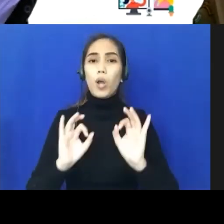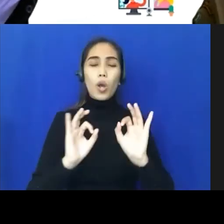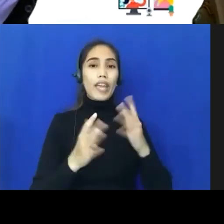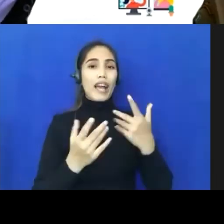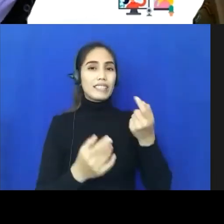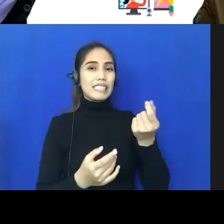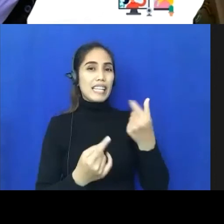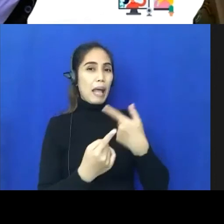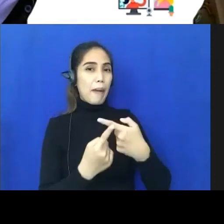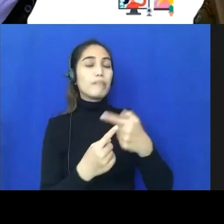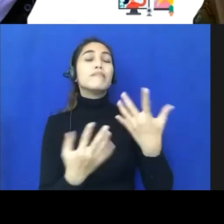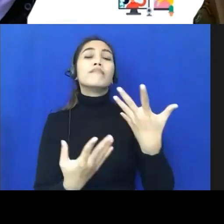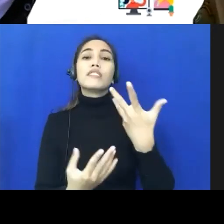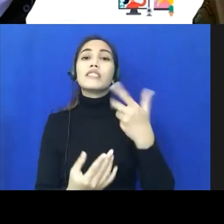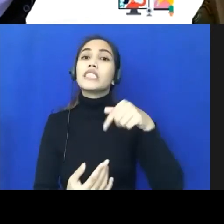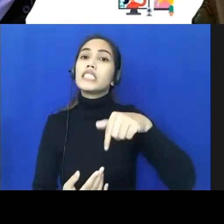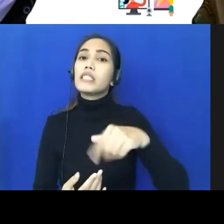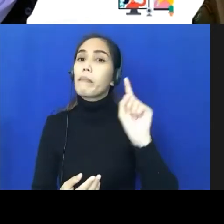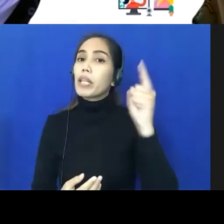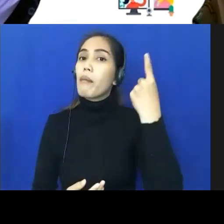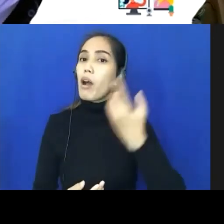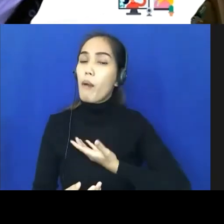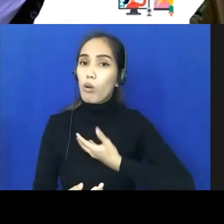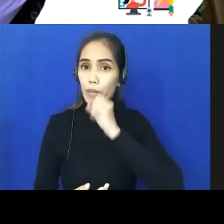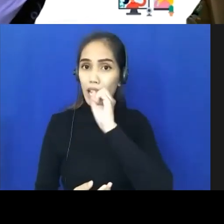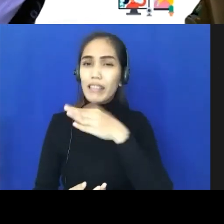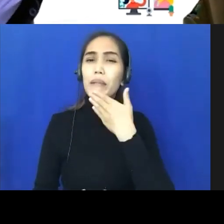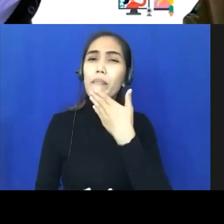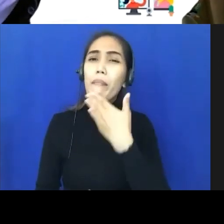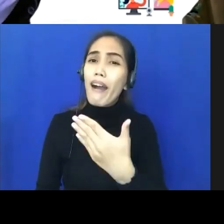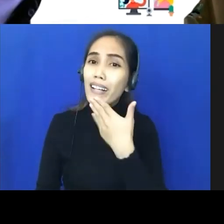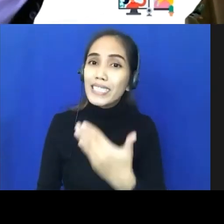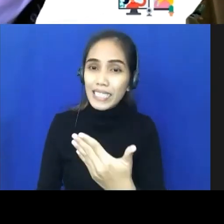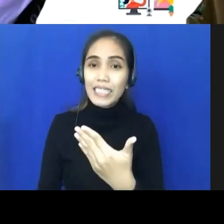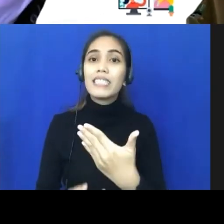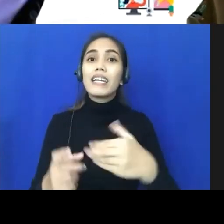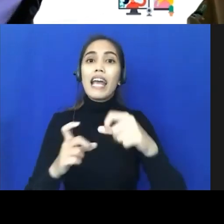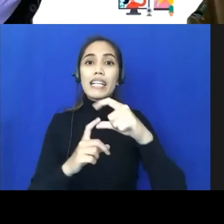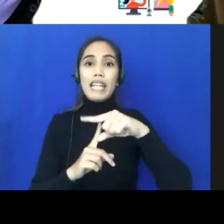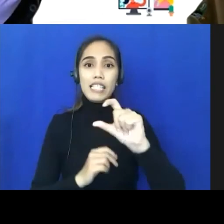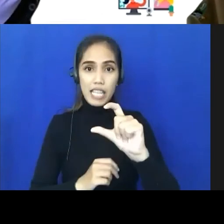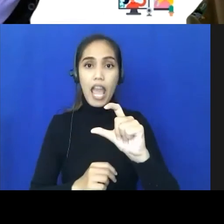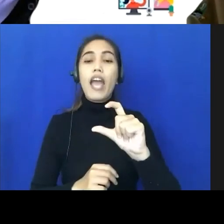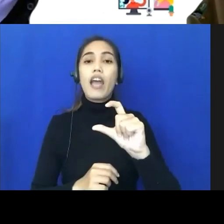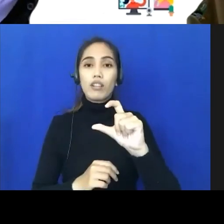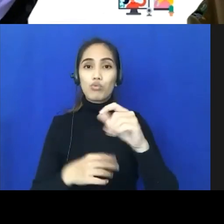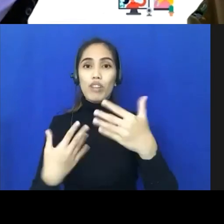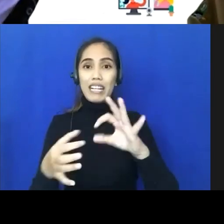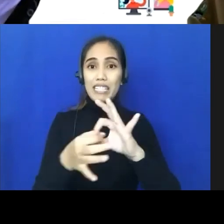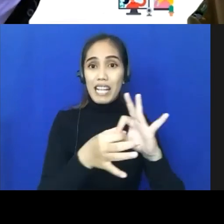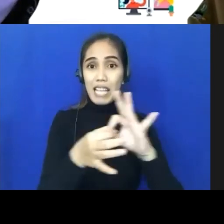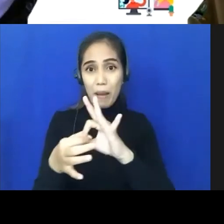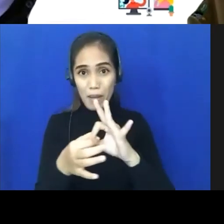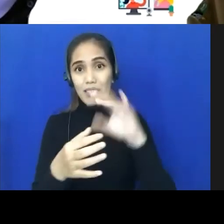Sedikit tambahannya ini. Pertama-tama saya menyampaikan terima kasih banyak kepada Save the Children atas kerjasamanya dengan